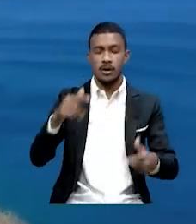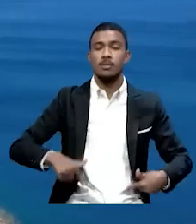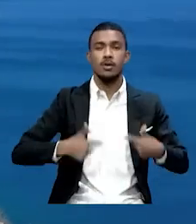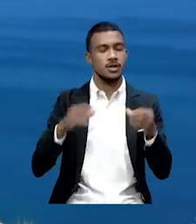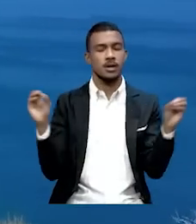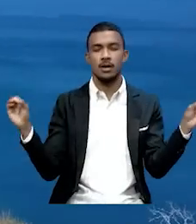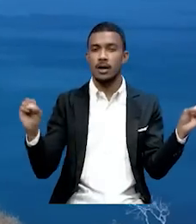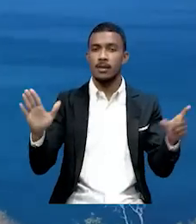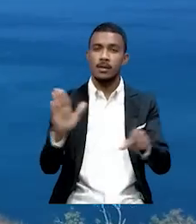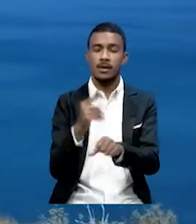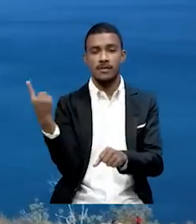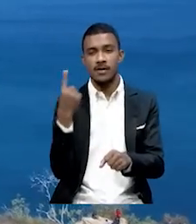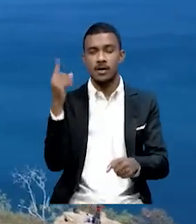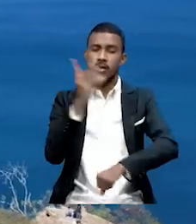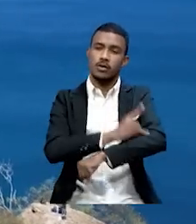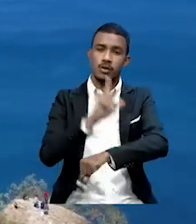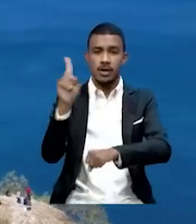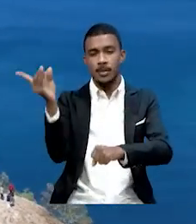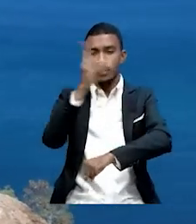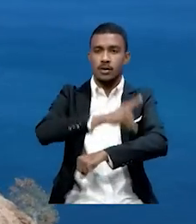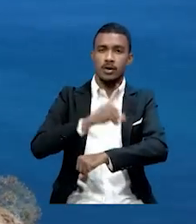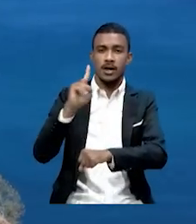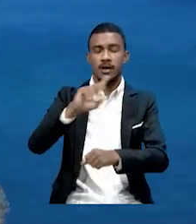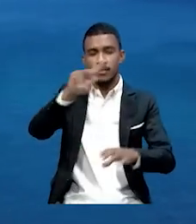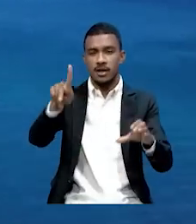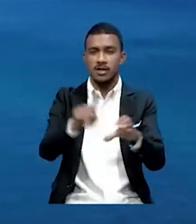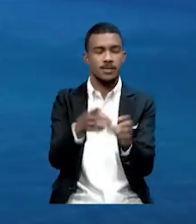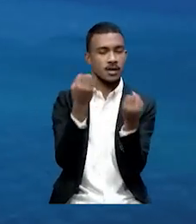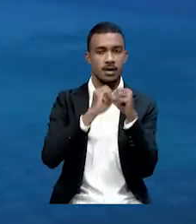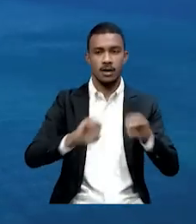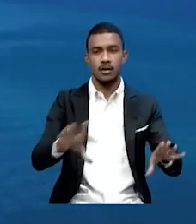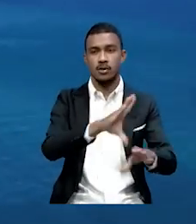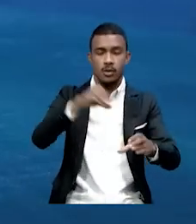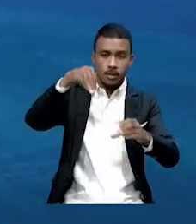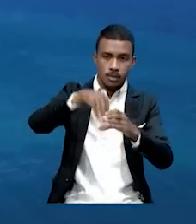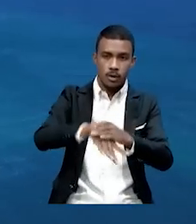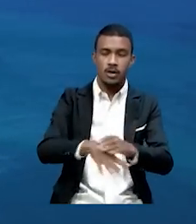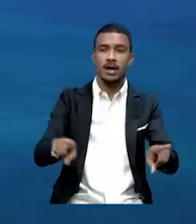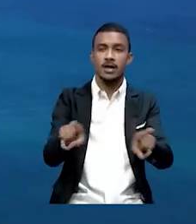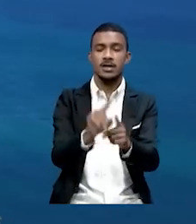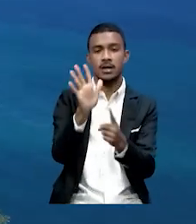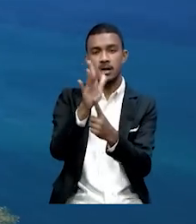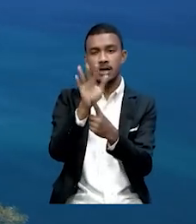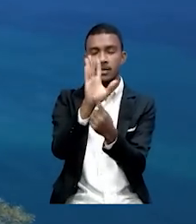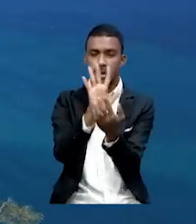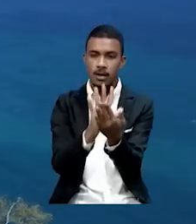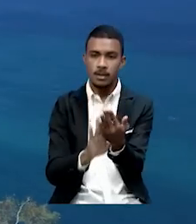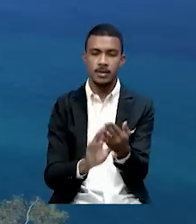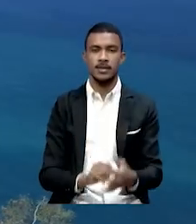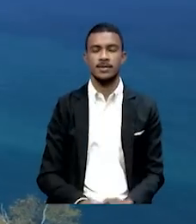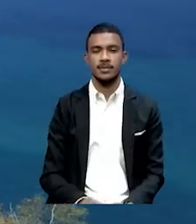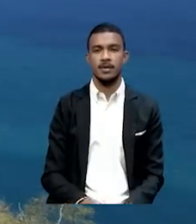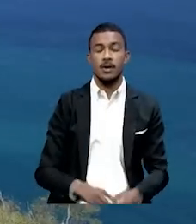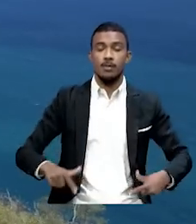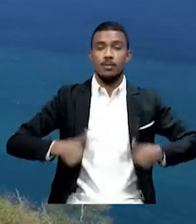permanente. Lorong ida ba lorong ida, onde a presença né sela com no mouta nessan liling nebe sena ben.